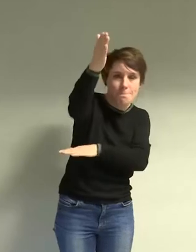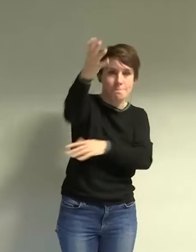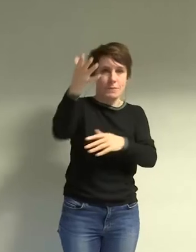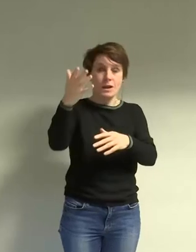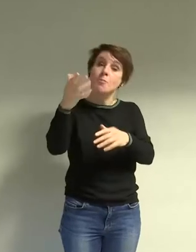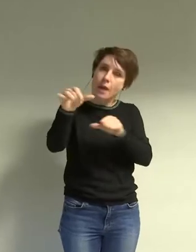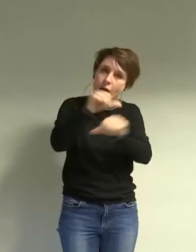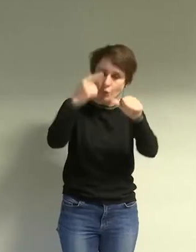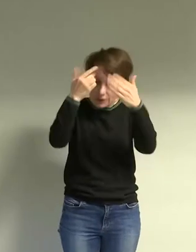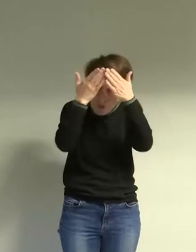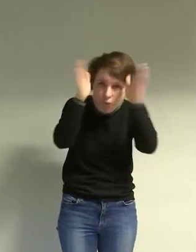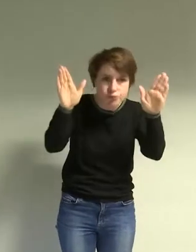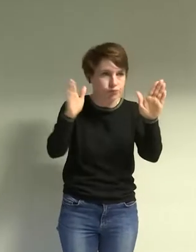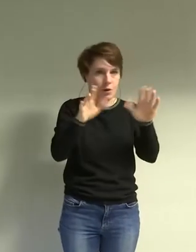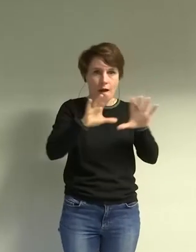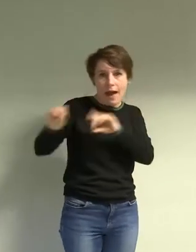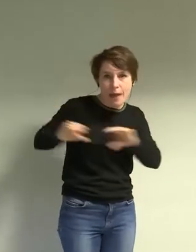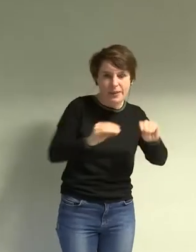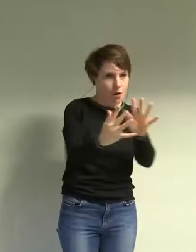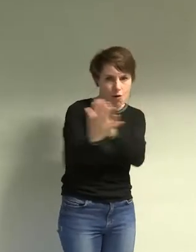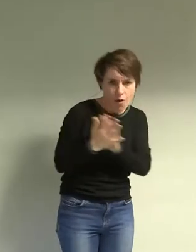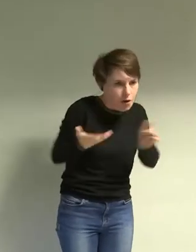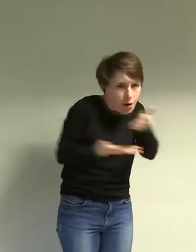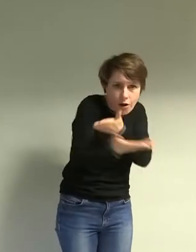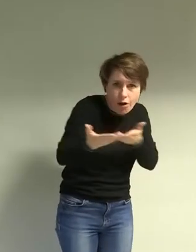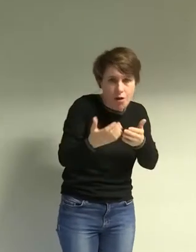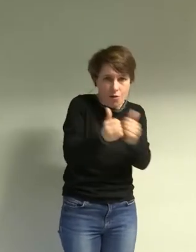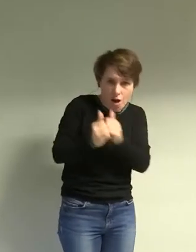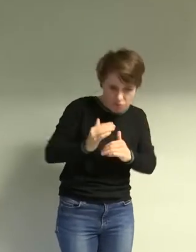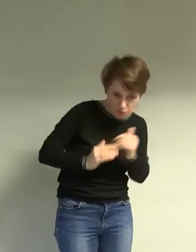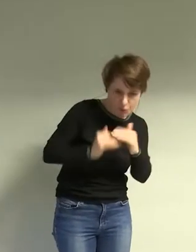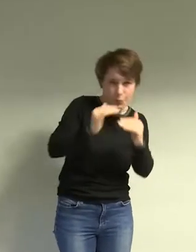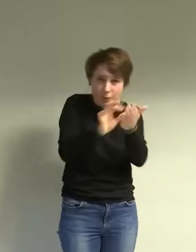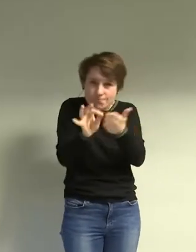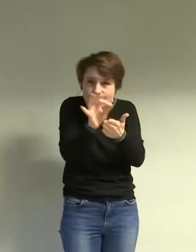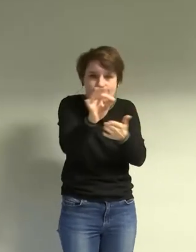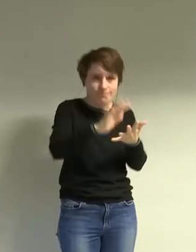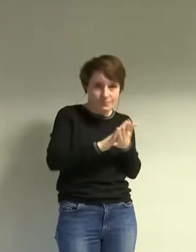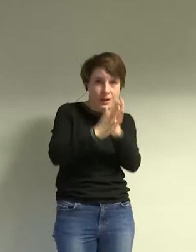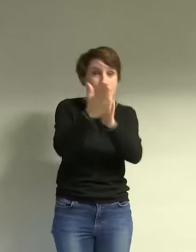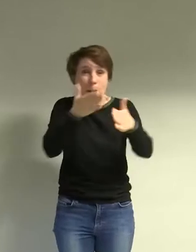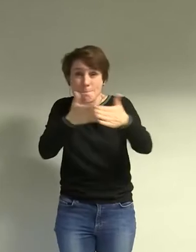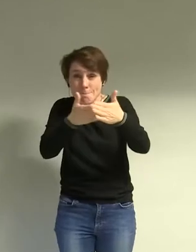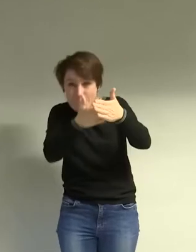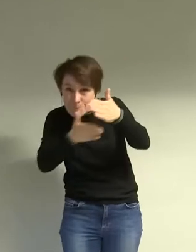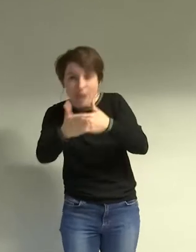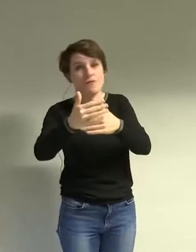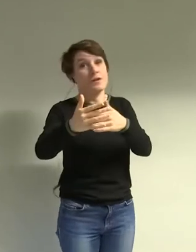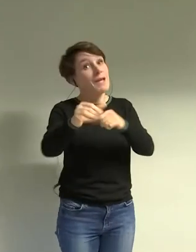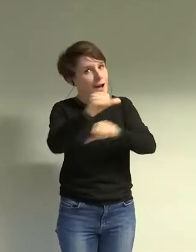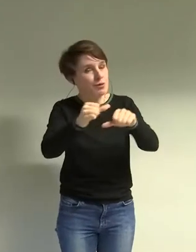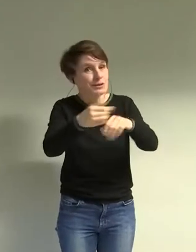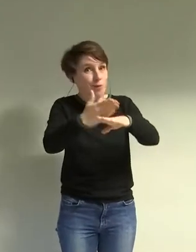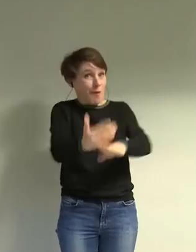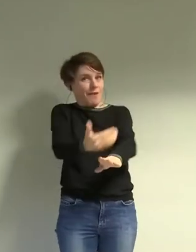d'ouverture d'esprit co-création avec les habitants envier qu'on construit une stratégie favorisant résilience et anticipation je